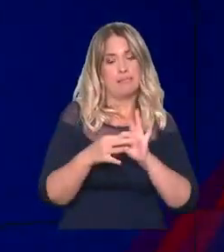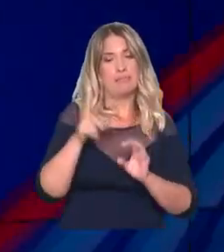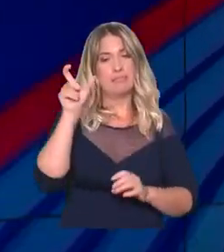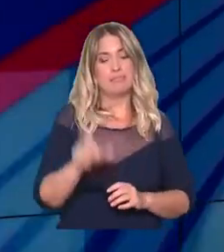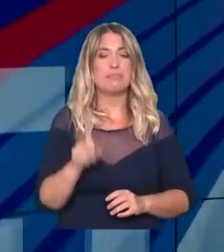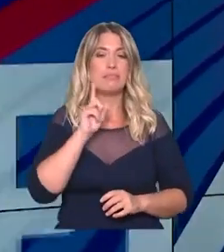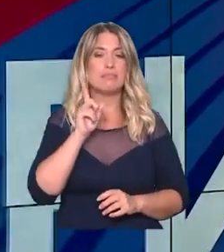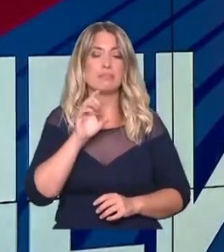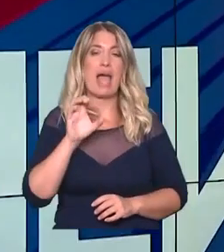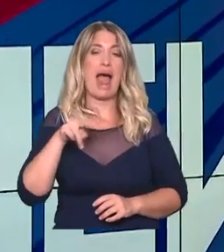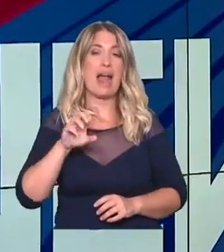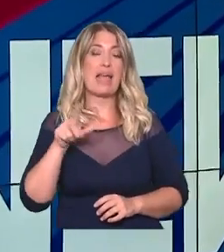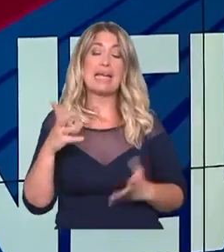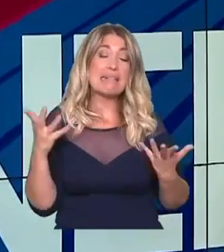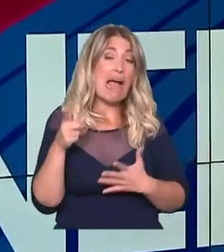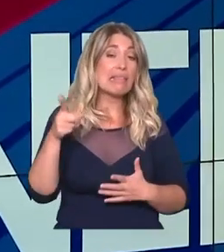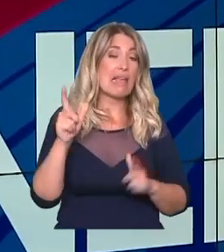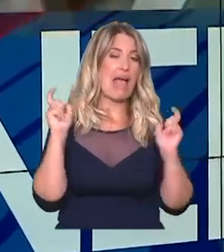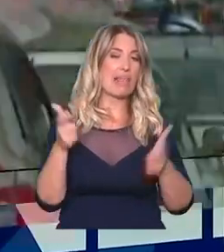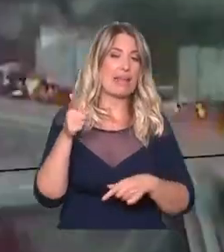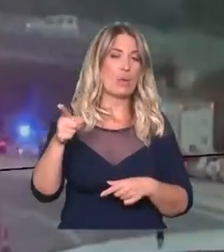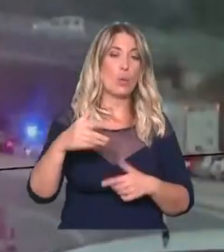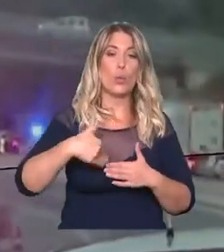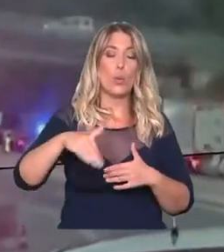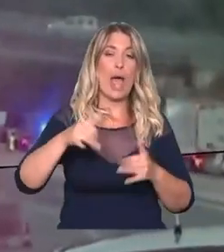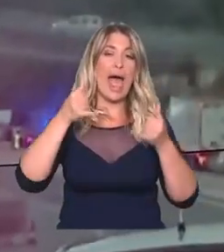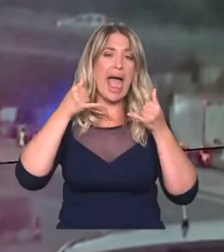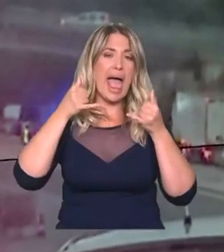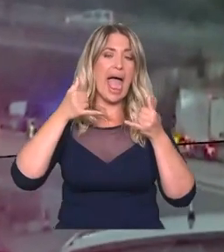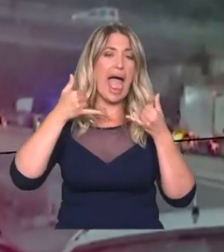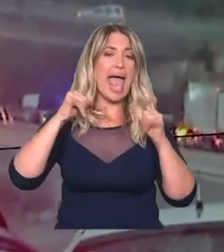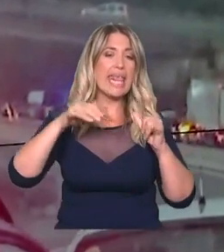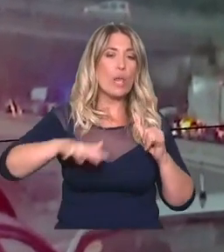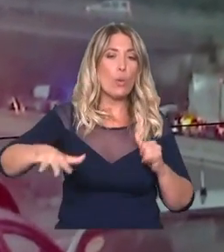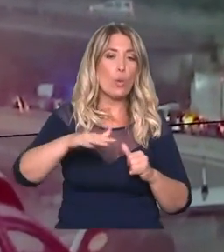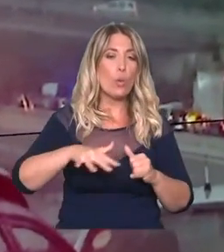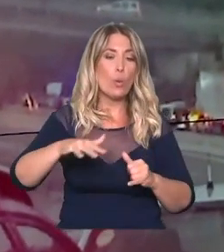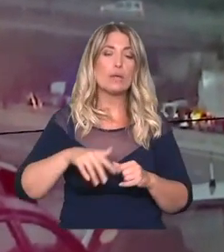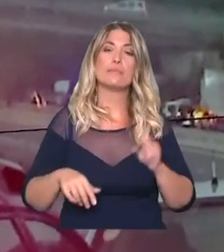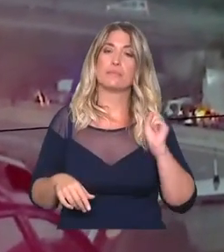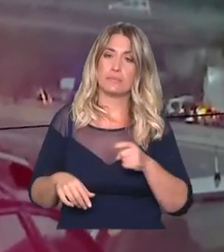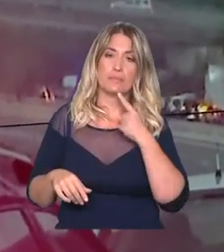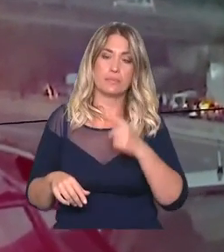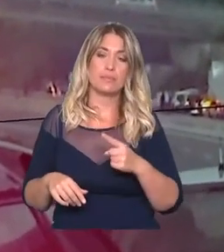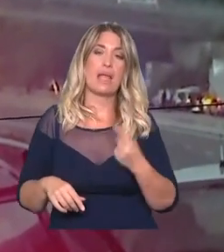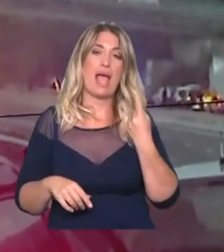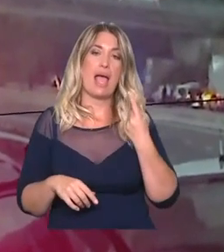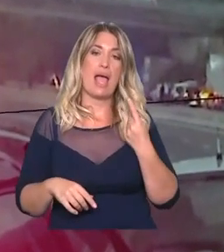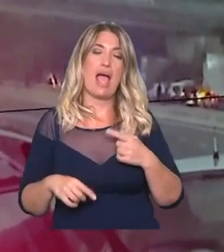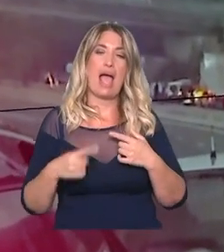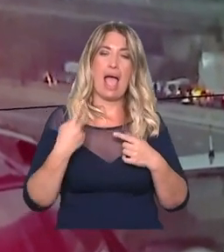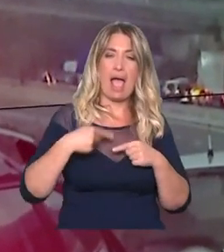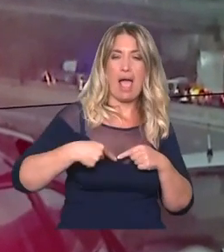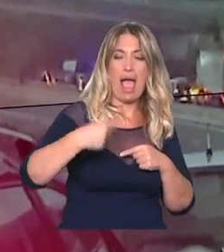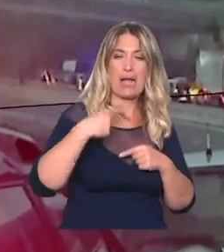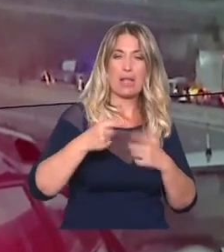Σημακοπούλου, γιατί σας το είπα και νωρίτερα, κάτι έχει γίνει στο ύψος του Αιγείου. Έλενη, για πες μας. Έτσι ακριβώς, το 162 χιλιόμετρο